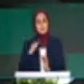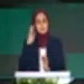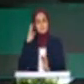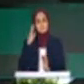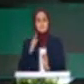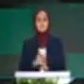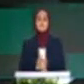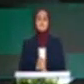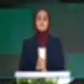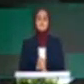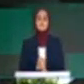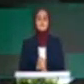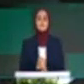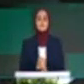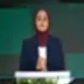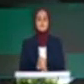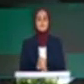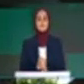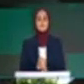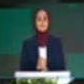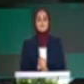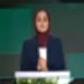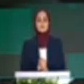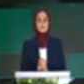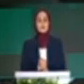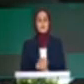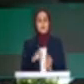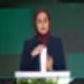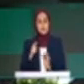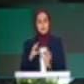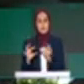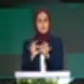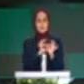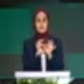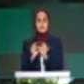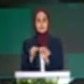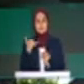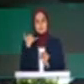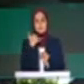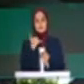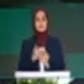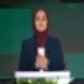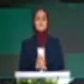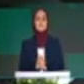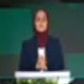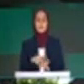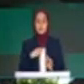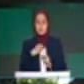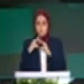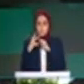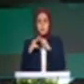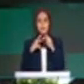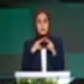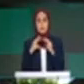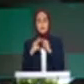قد ايه دكتور علاء؟ احنا في حاجات واصلين ل 30% فيها. 30%، فبالتالي ده معمول لاهالينا مش معمول